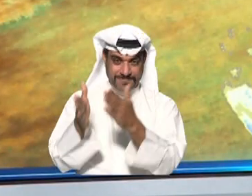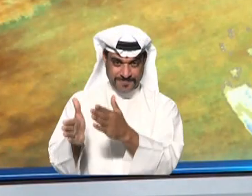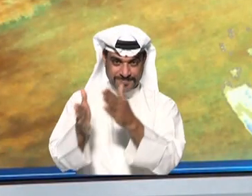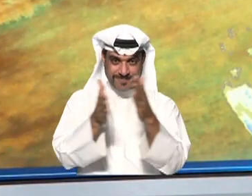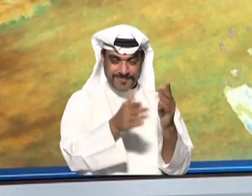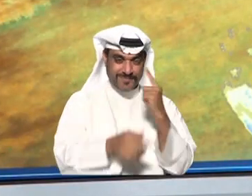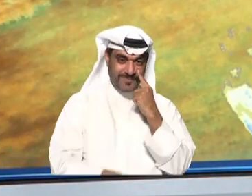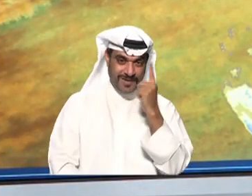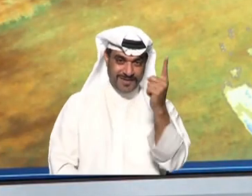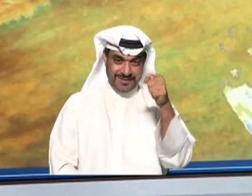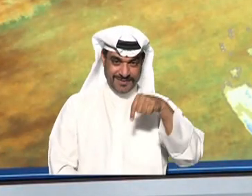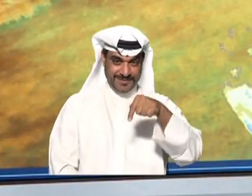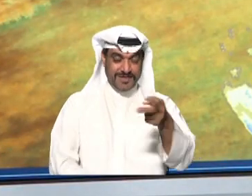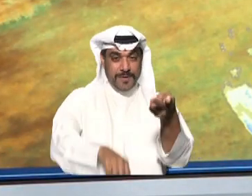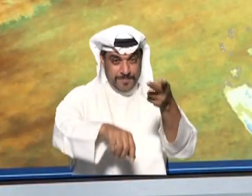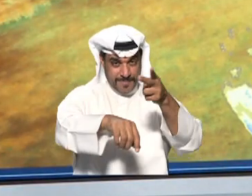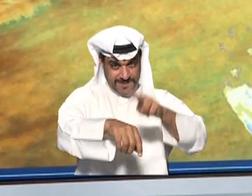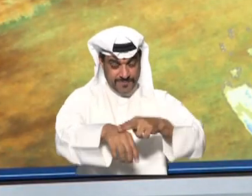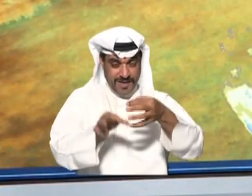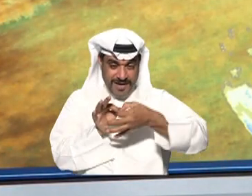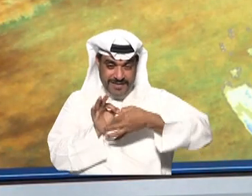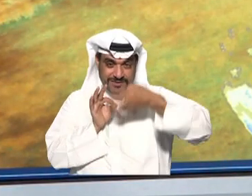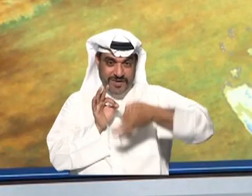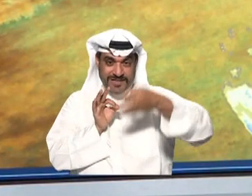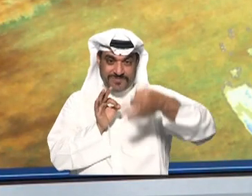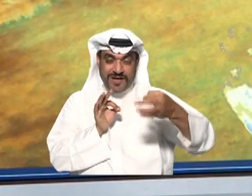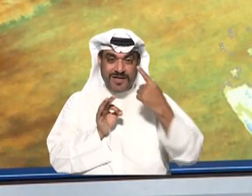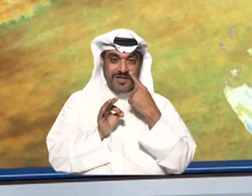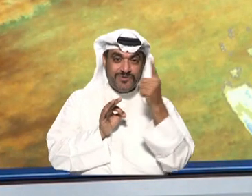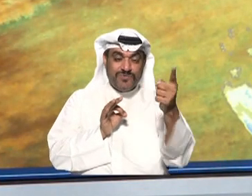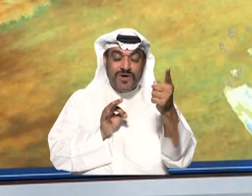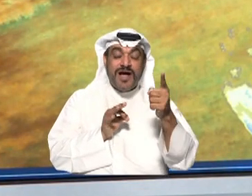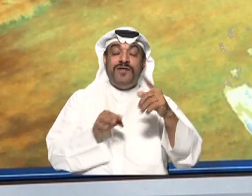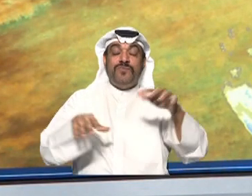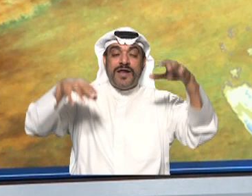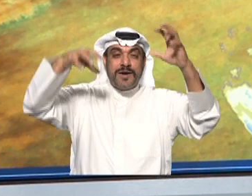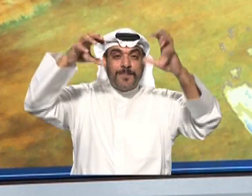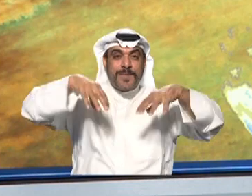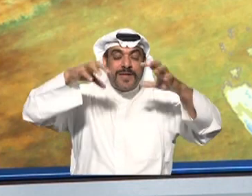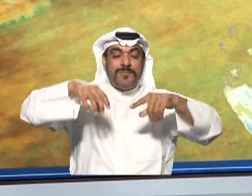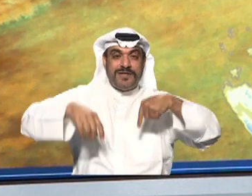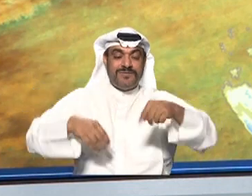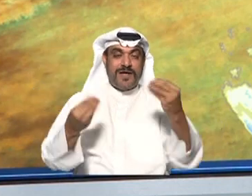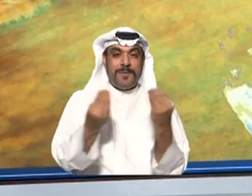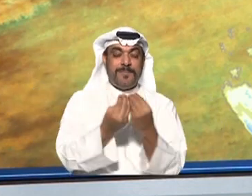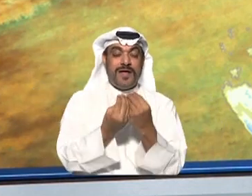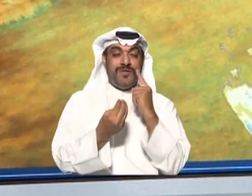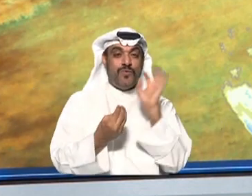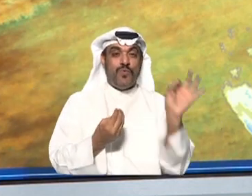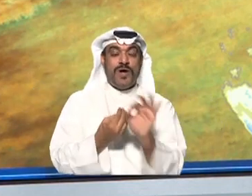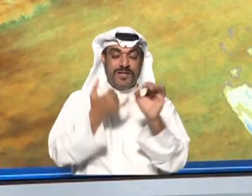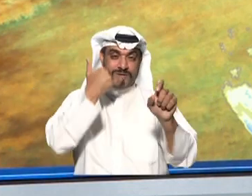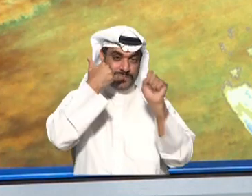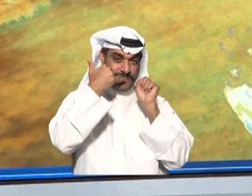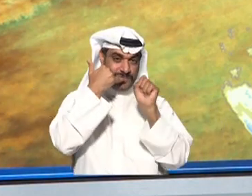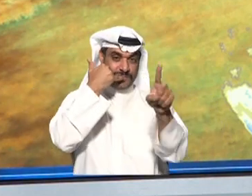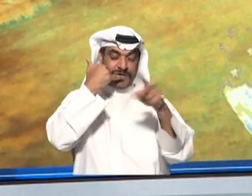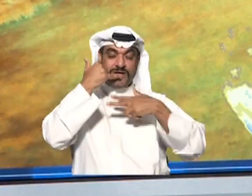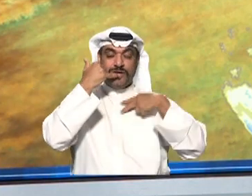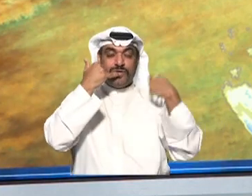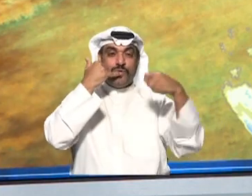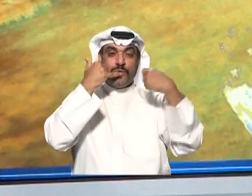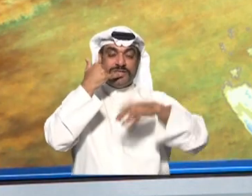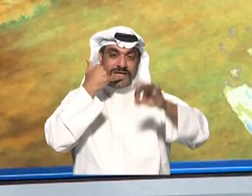أعزائي المشاهدين، نولي مزيد من التفاصيل أيضا حول حالة عدم الاستقرار في الجو. ينضم إلينا من غرفة العمليات بوزارة